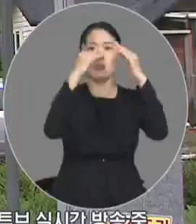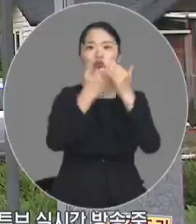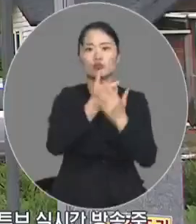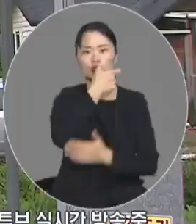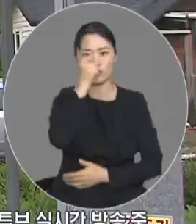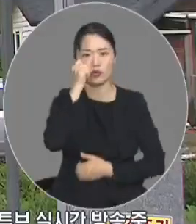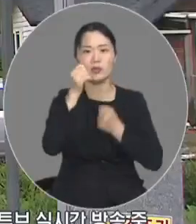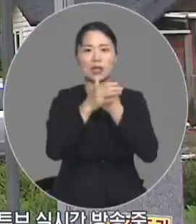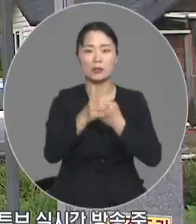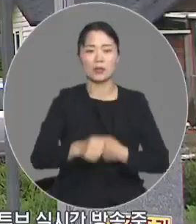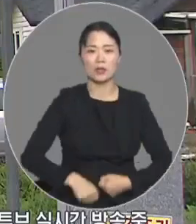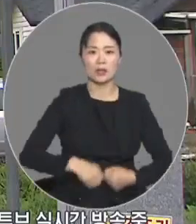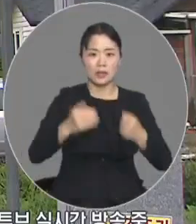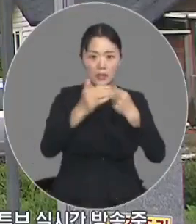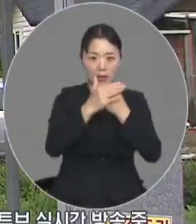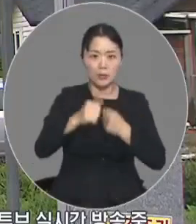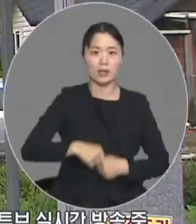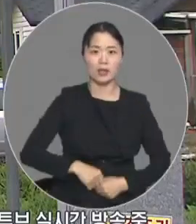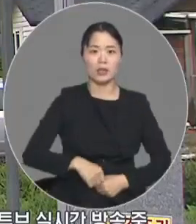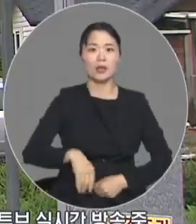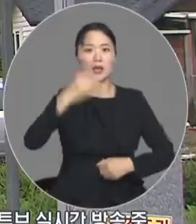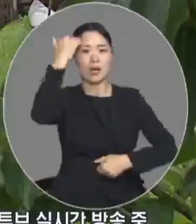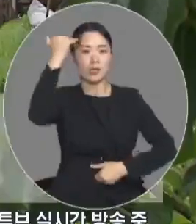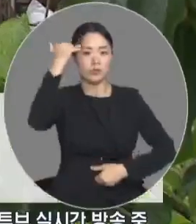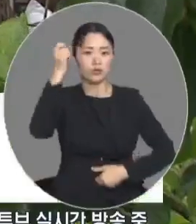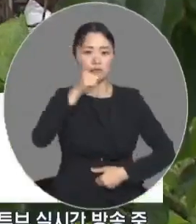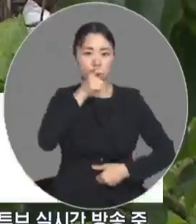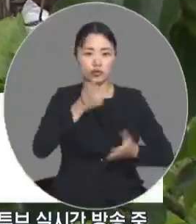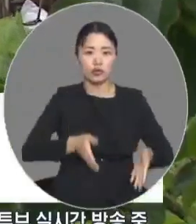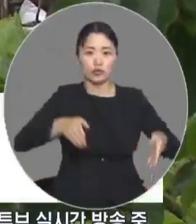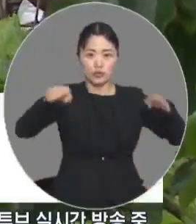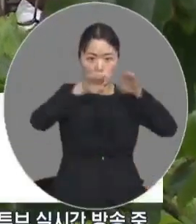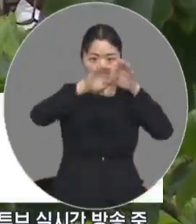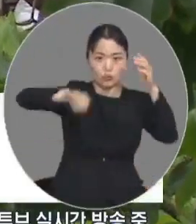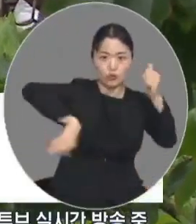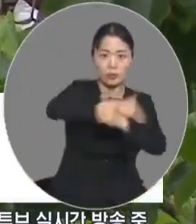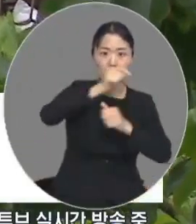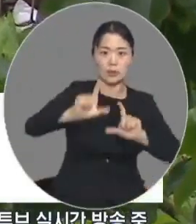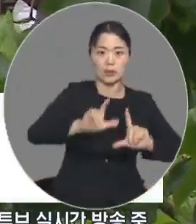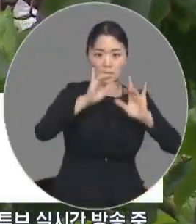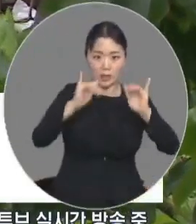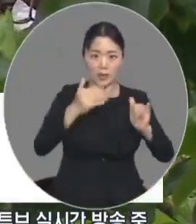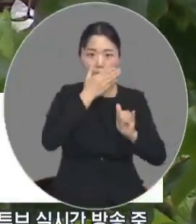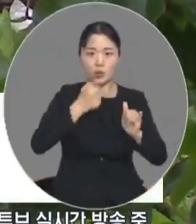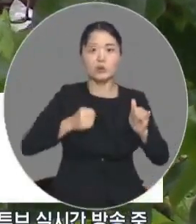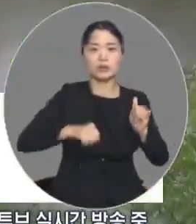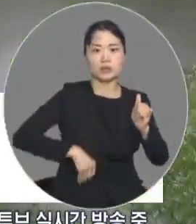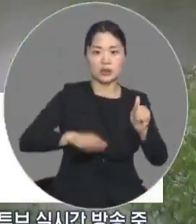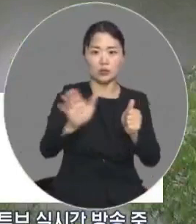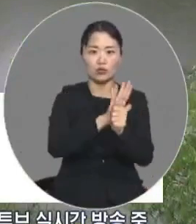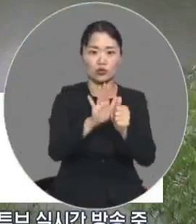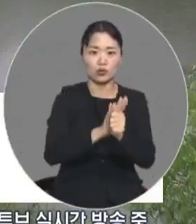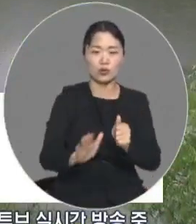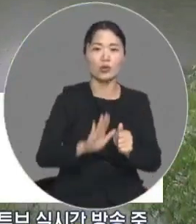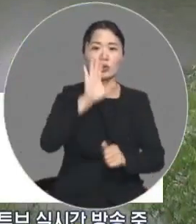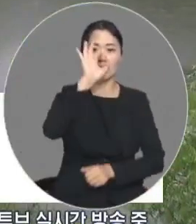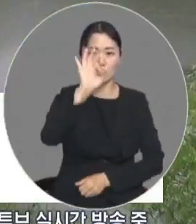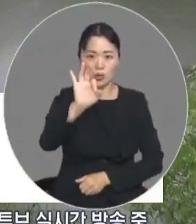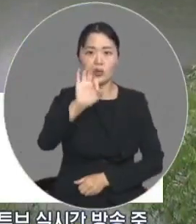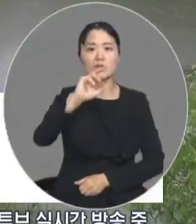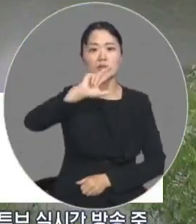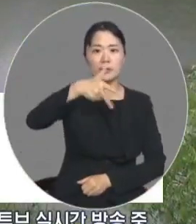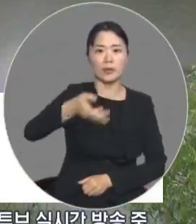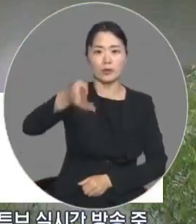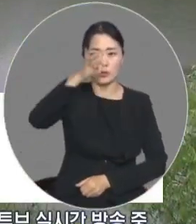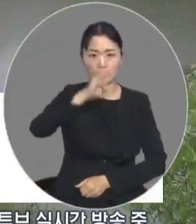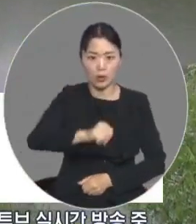때문입니다. 이렇다 보니 한국수자원공사가 전국의 댐 주변 지역 주민들의 복지를 위해 지원하는 지원비 700억 원을